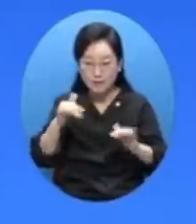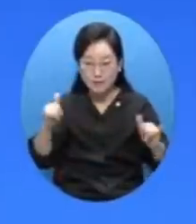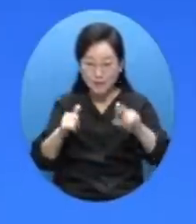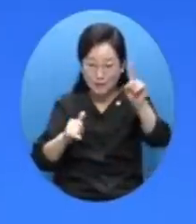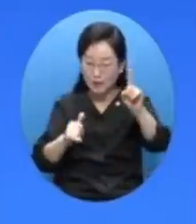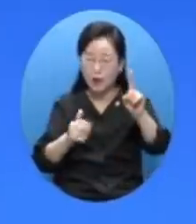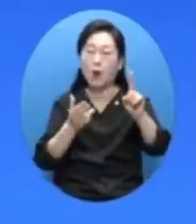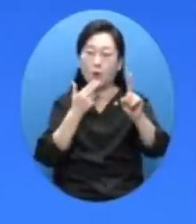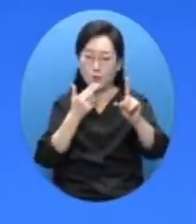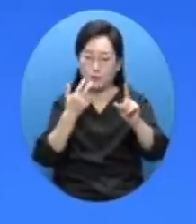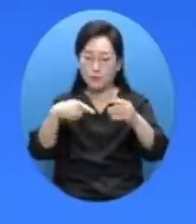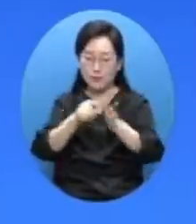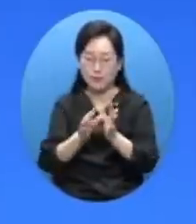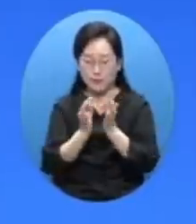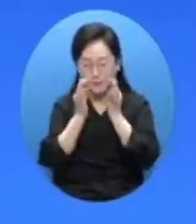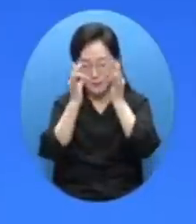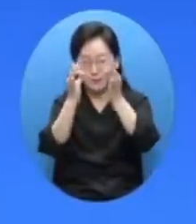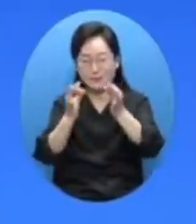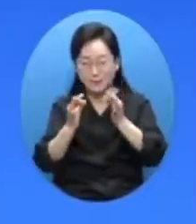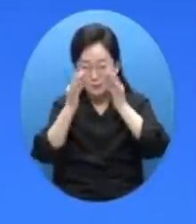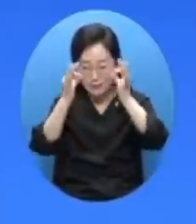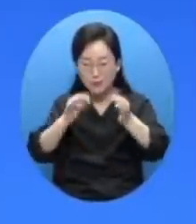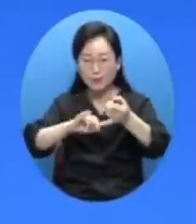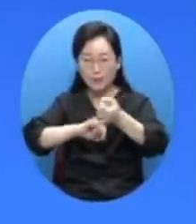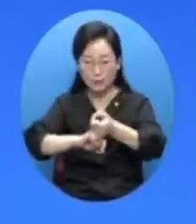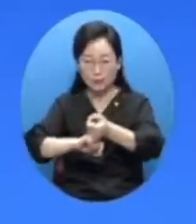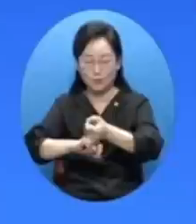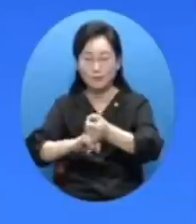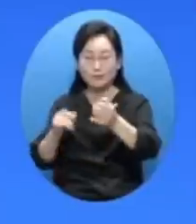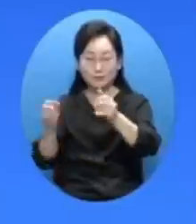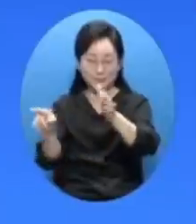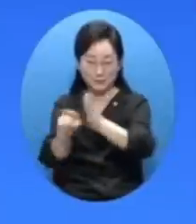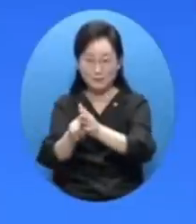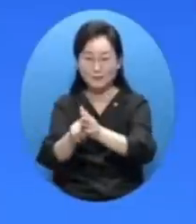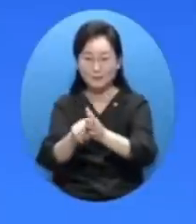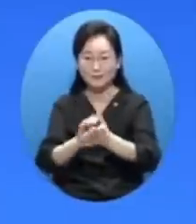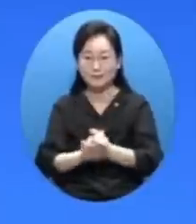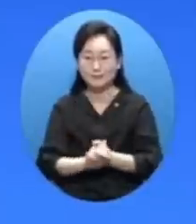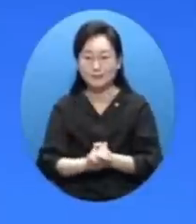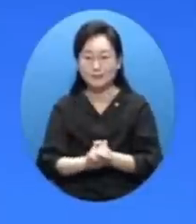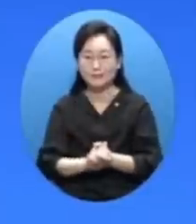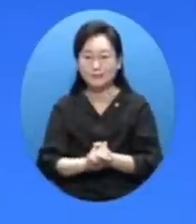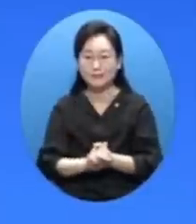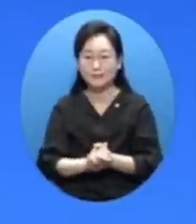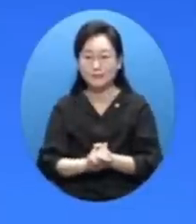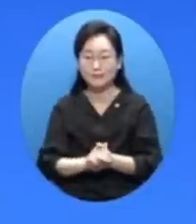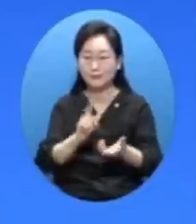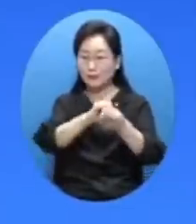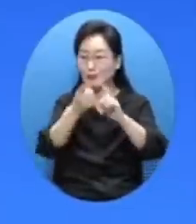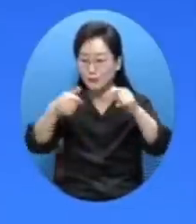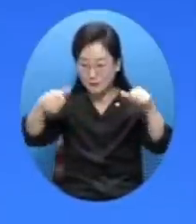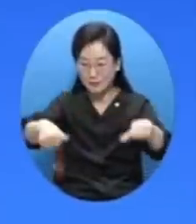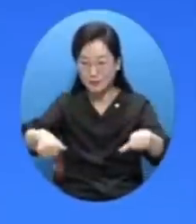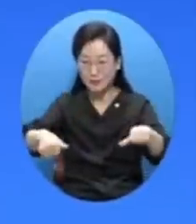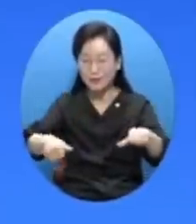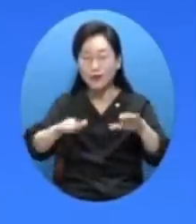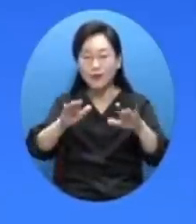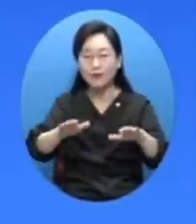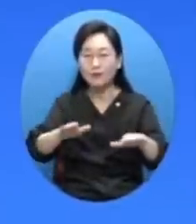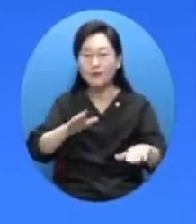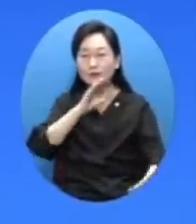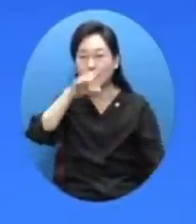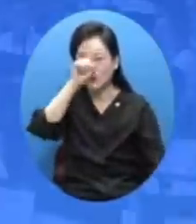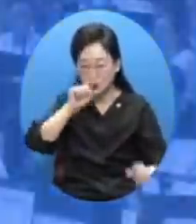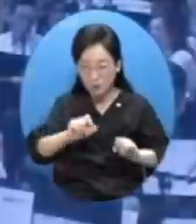모든 노력을 아끼는 우리 모두가 될 줄로 믿습니다 우리 앞에 분과 인사하겠습니다 오늘은